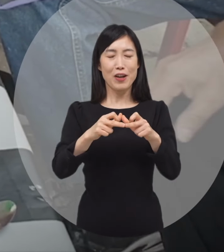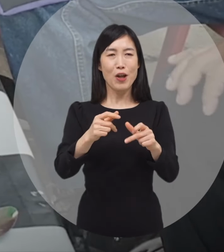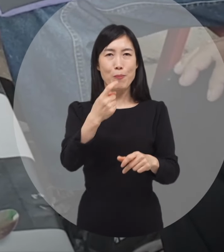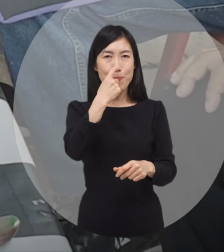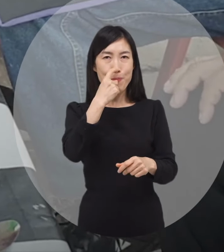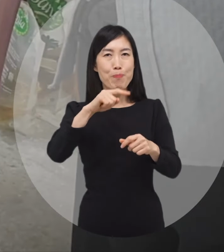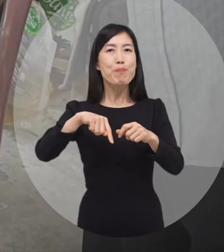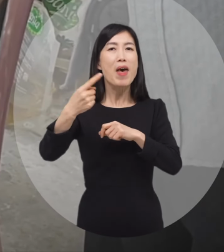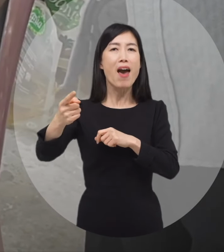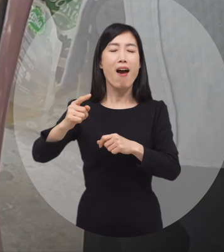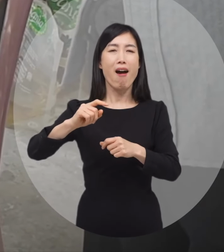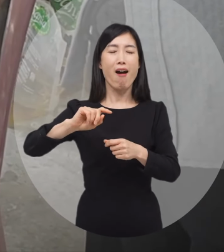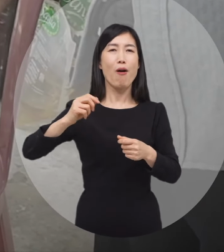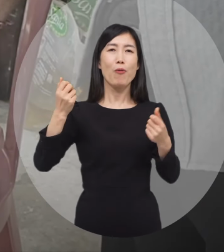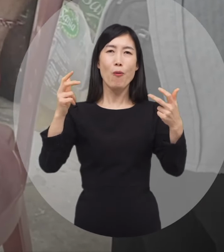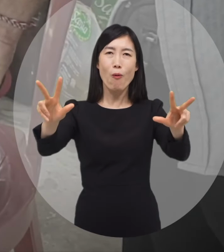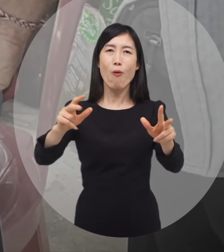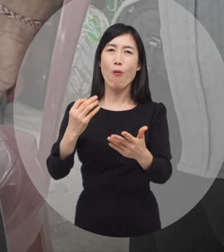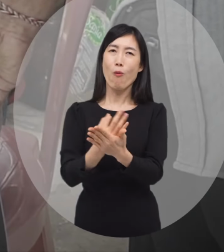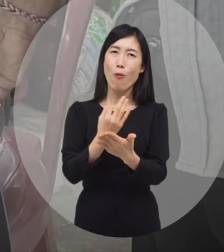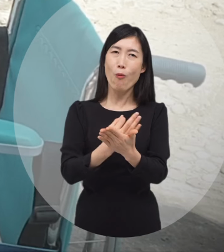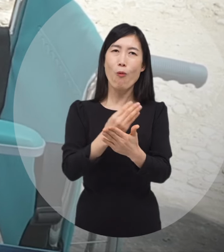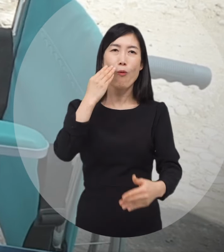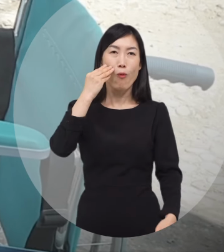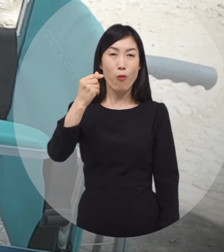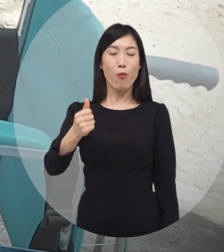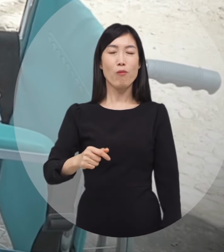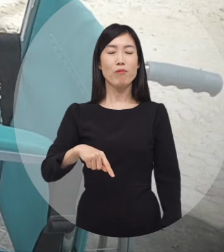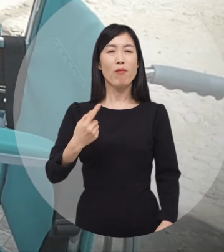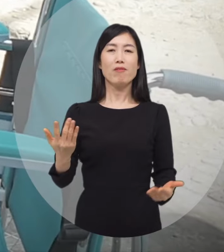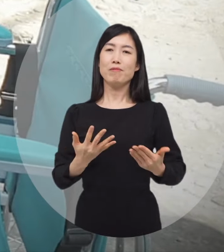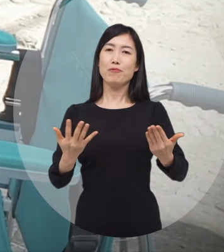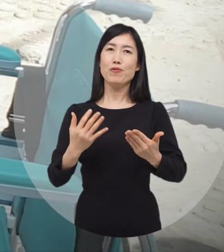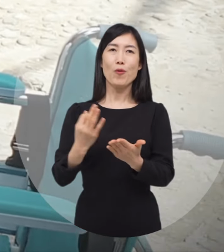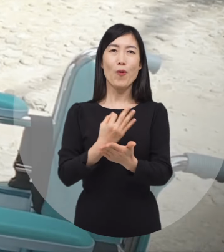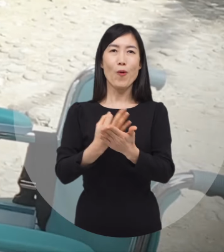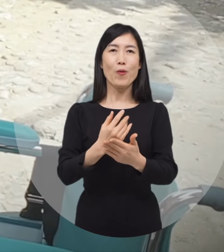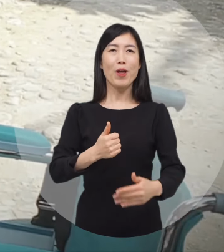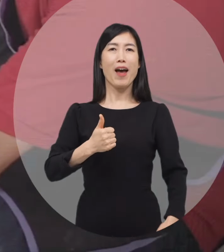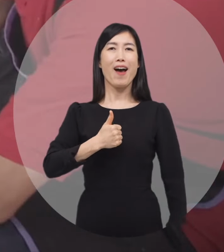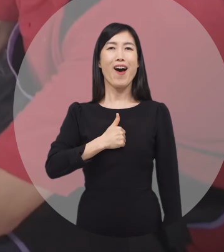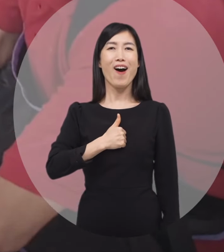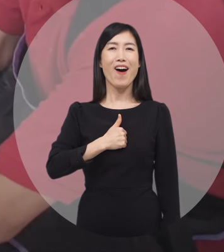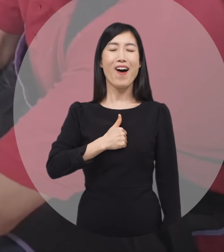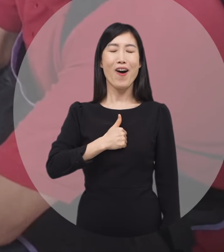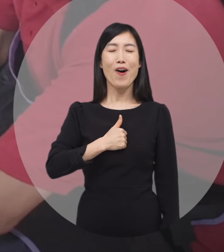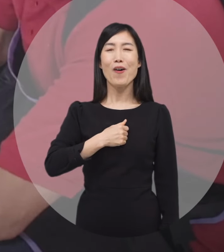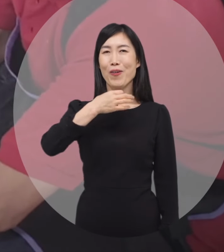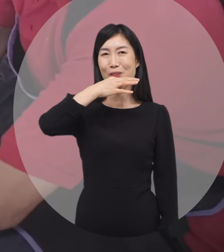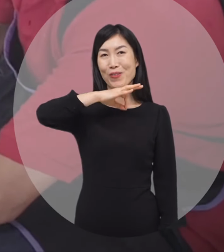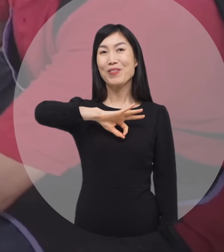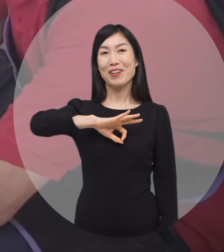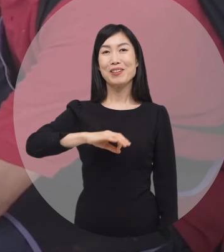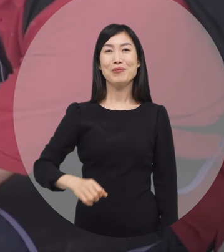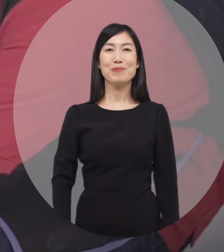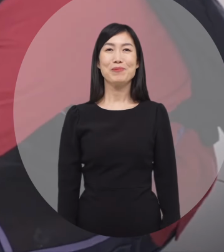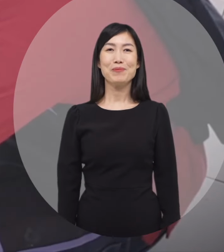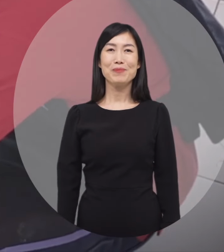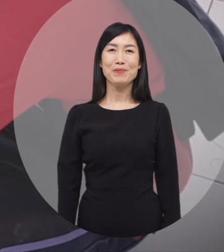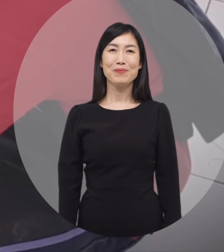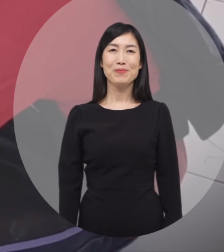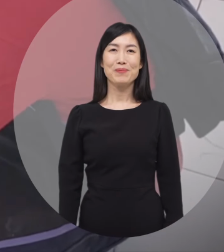소득 증진은 물론 종전보다 활발해진 사회활동으로 자존감과 자기 효용성까지 향상되는 효과 또한 얻을